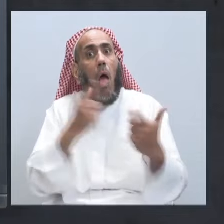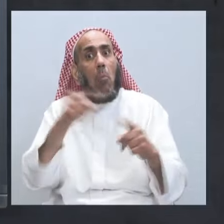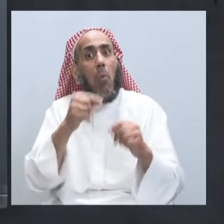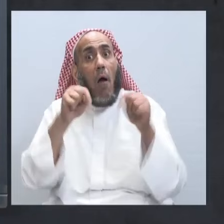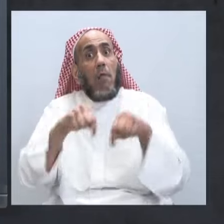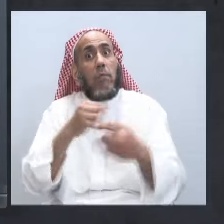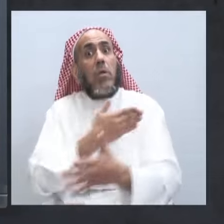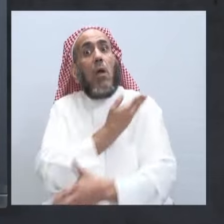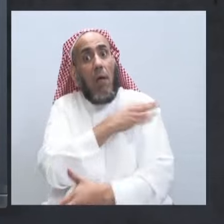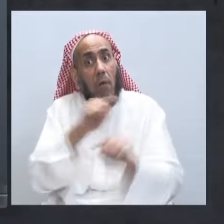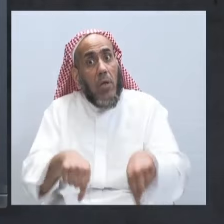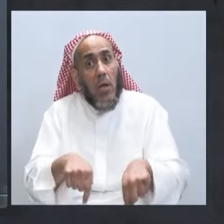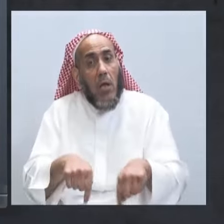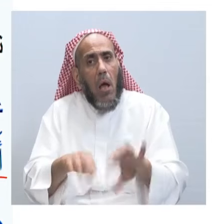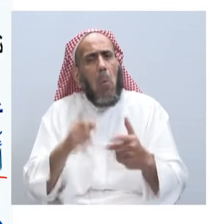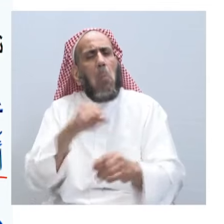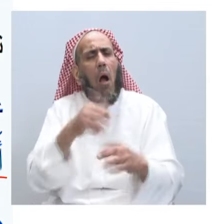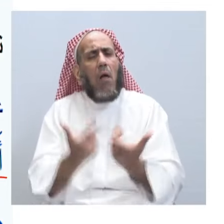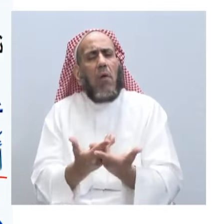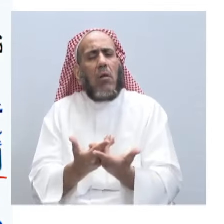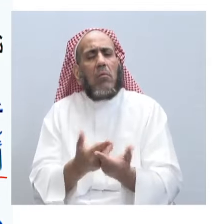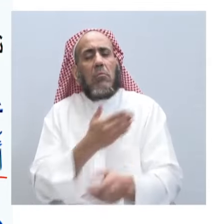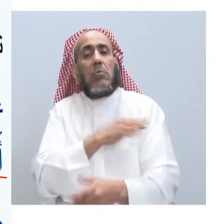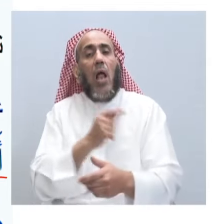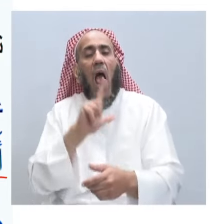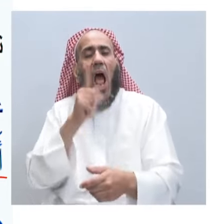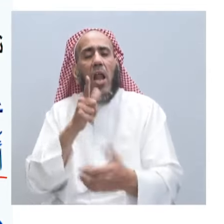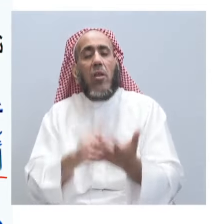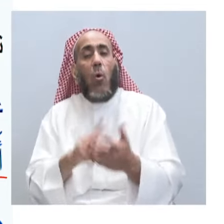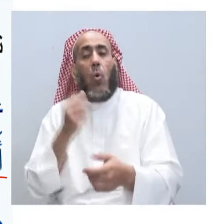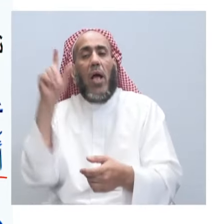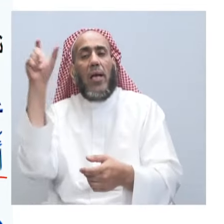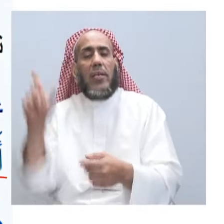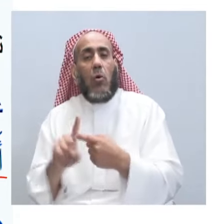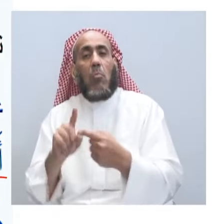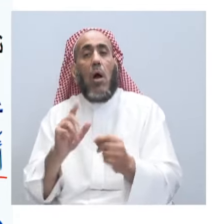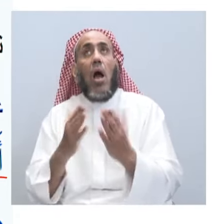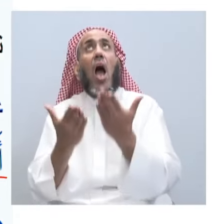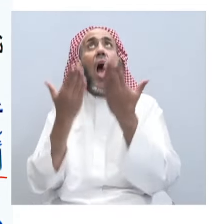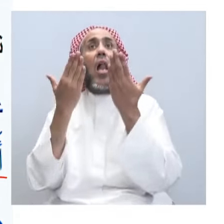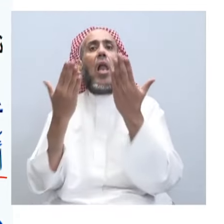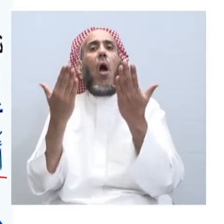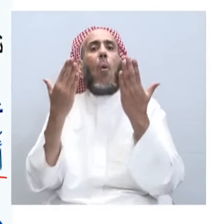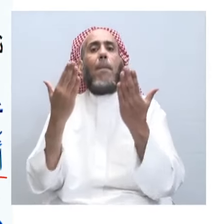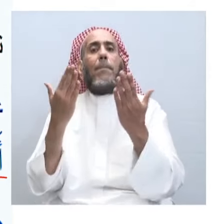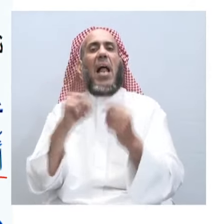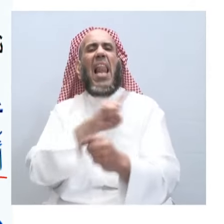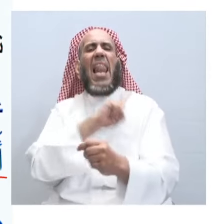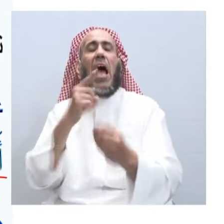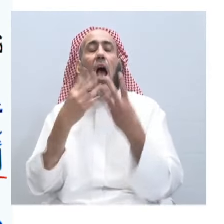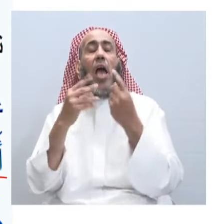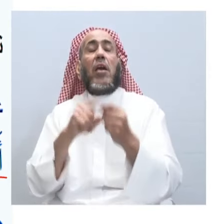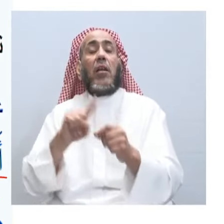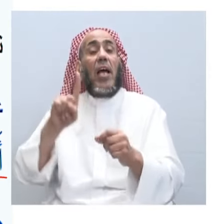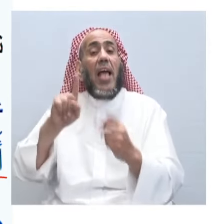له كفاره نعم ما هي كفارته ان يقول احدهم اللهم لا خير